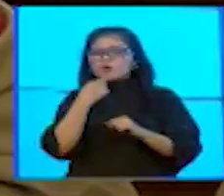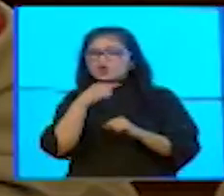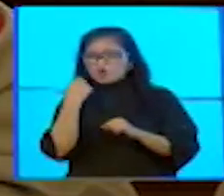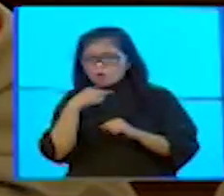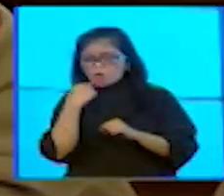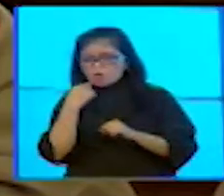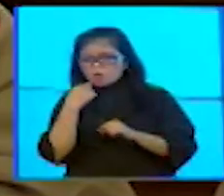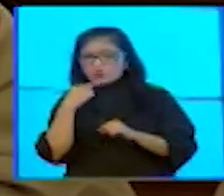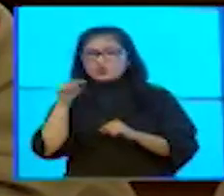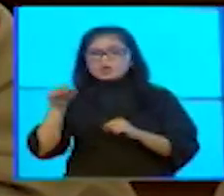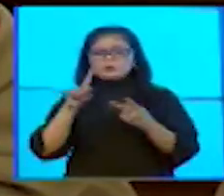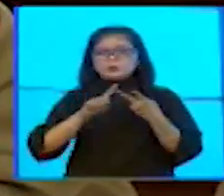Hai dan juga undang-undang ite no